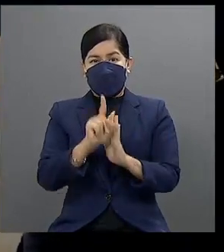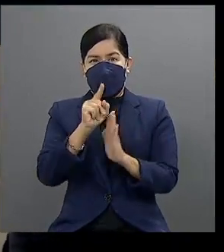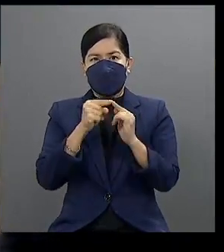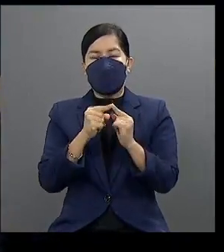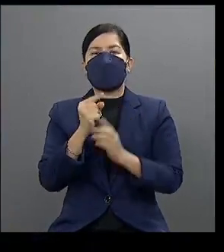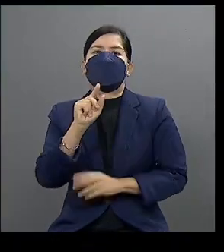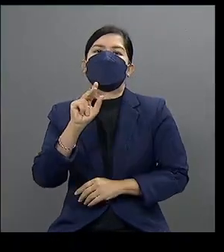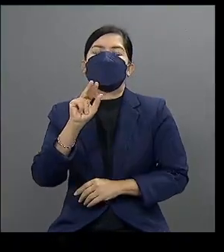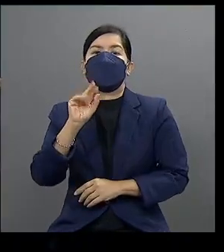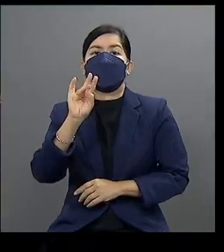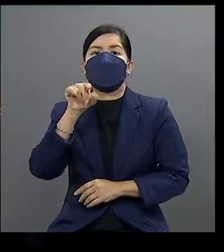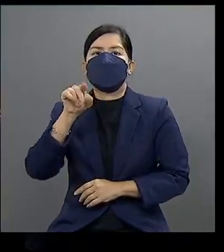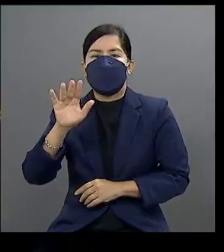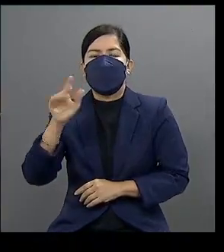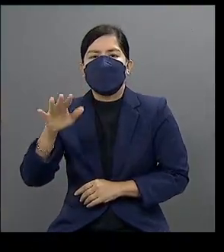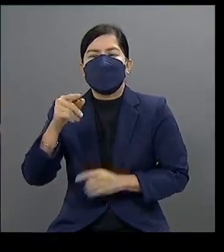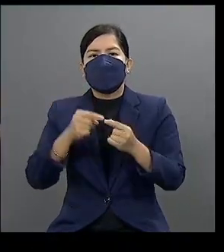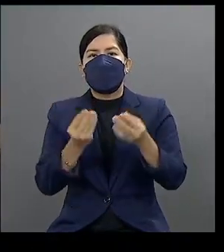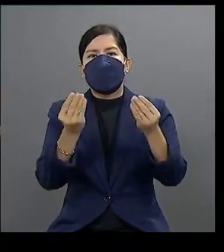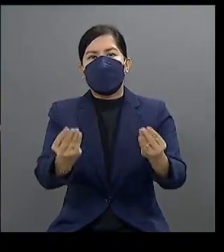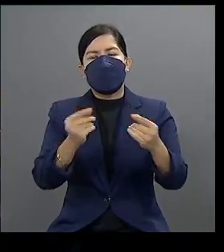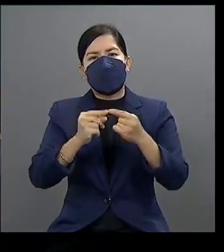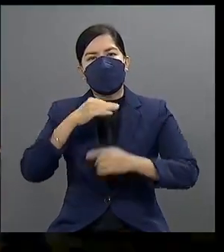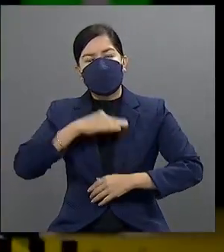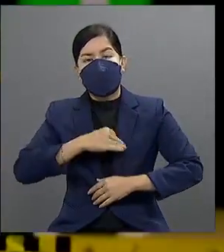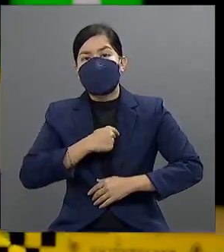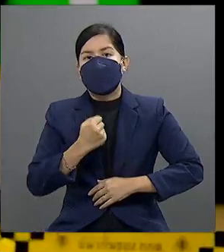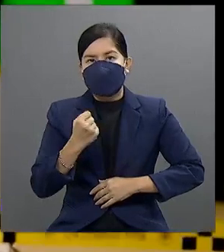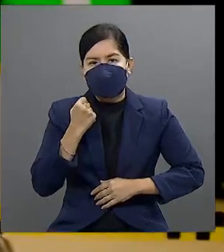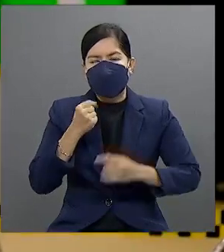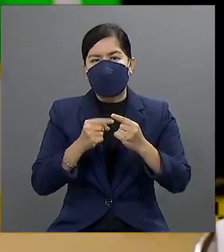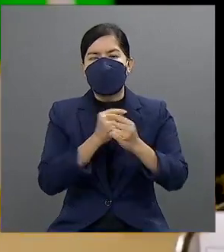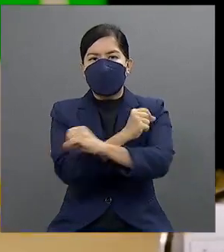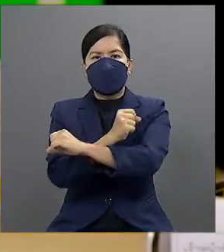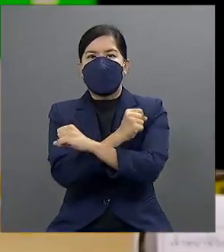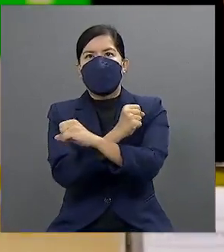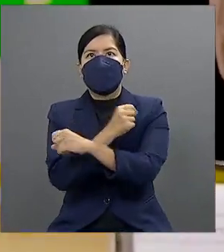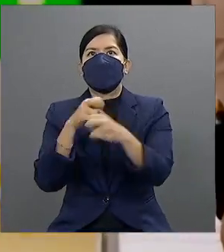ใจและก็ให้เกิดความปลอดภัยในการใช้สิทธิ์เลือกตั้งในครั้งนี้ครับ